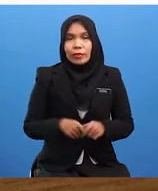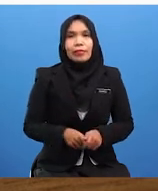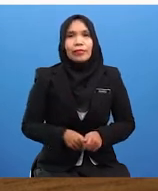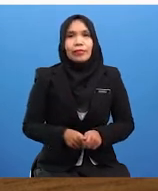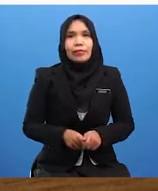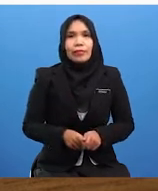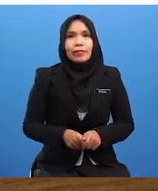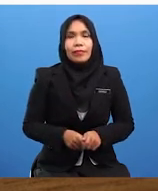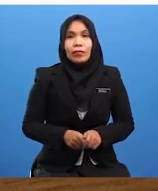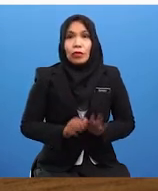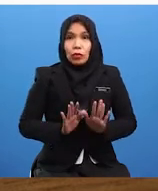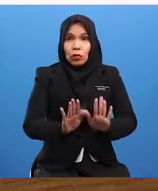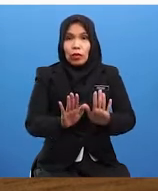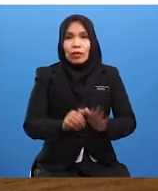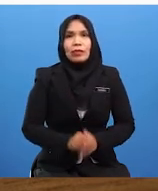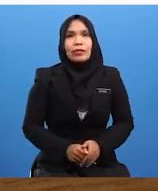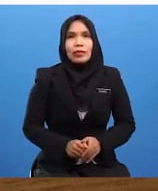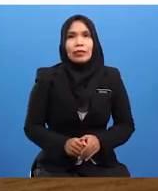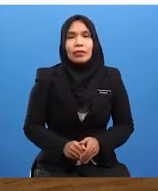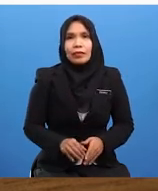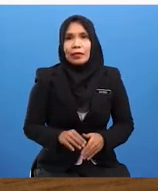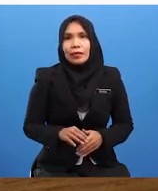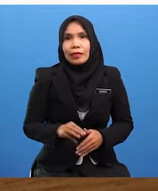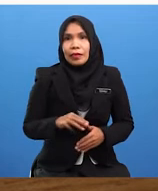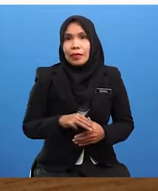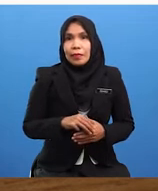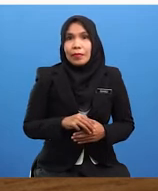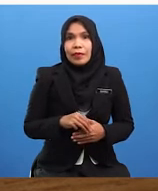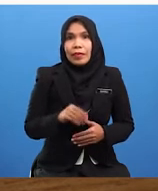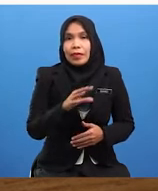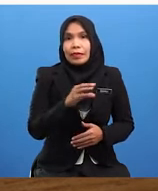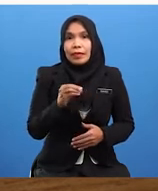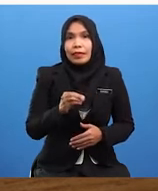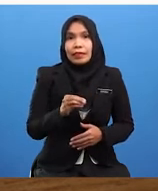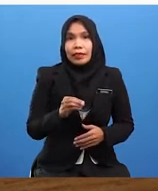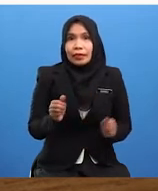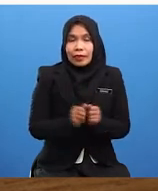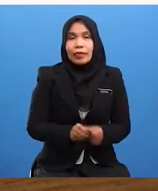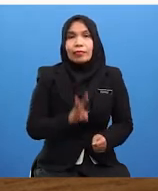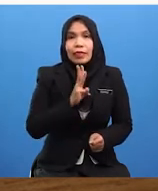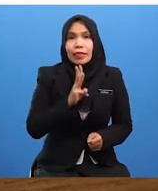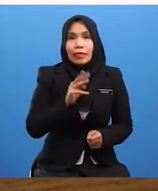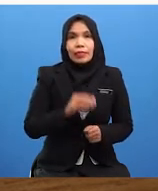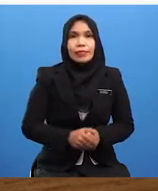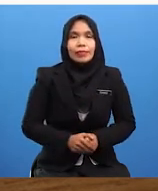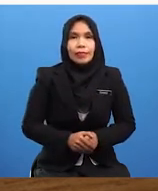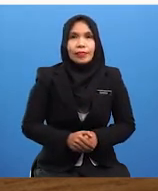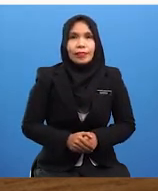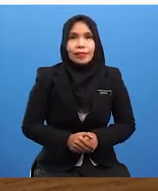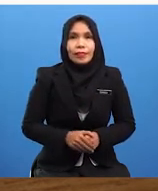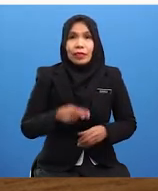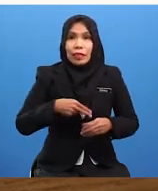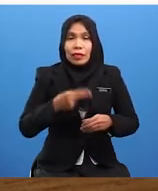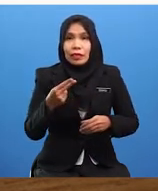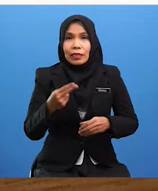Kekalisan antara air dan minyak menghasilkan cetakan seakan lukisan pensel.